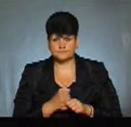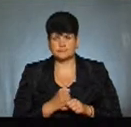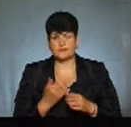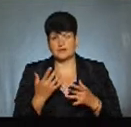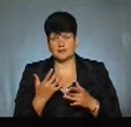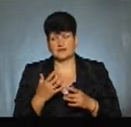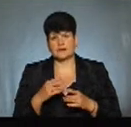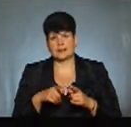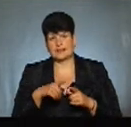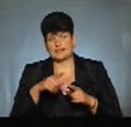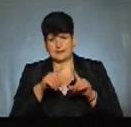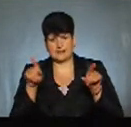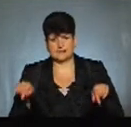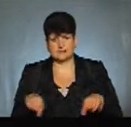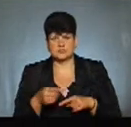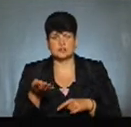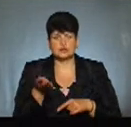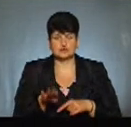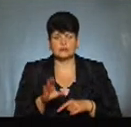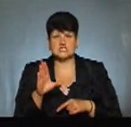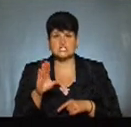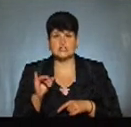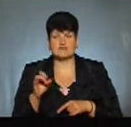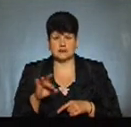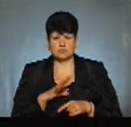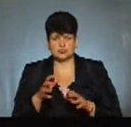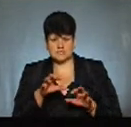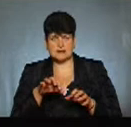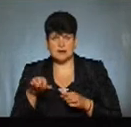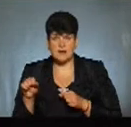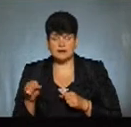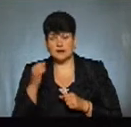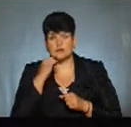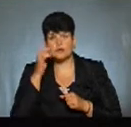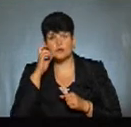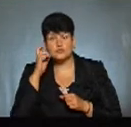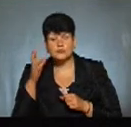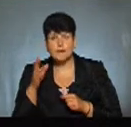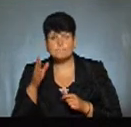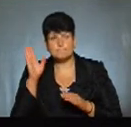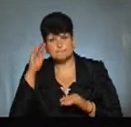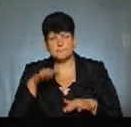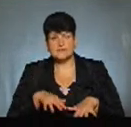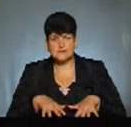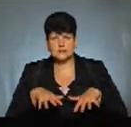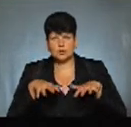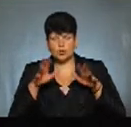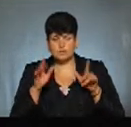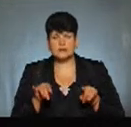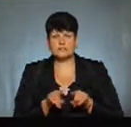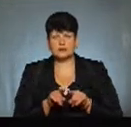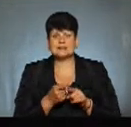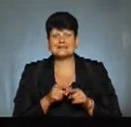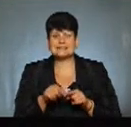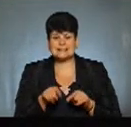шиферу було знято з однієї будівлі. От, ну, дякувати Богу, таких підтоплень радикальних також цими